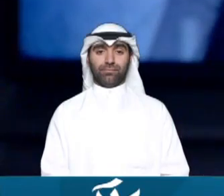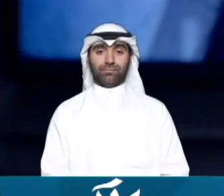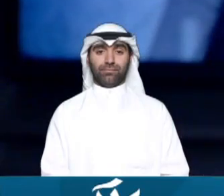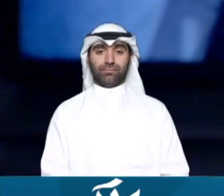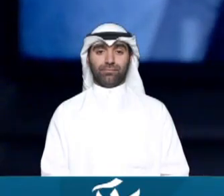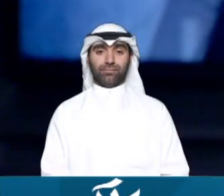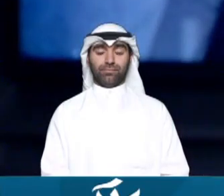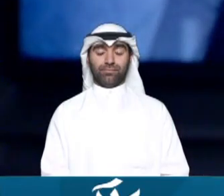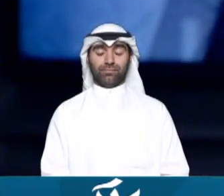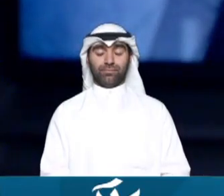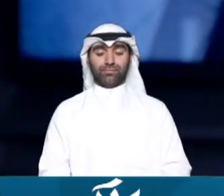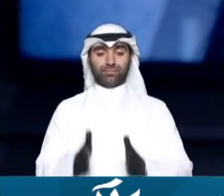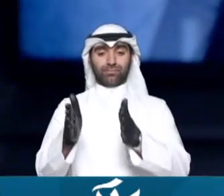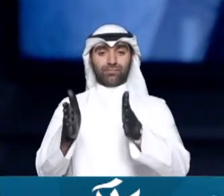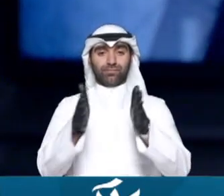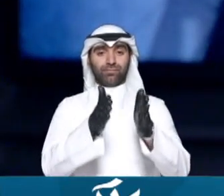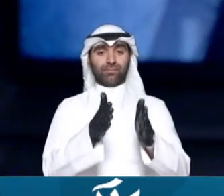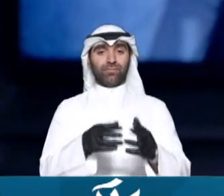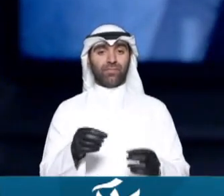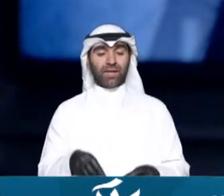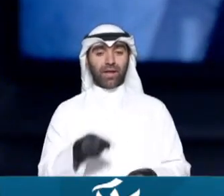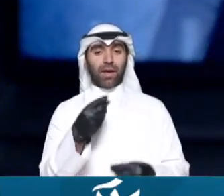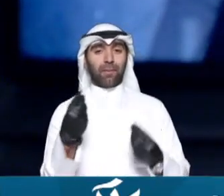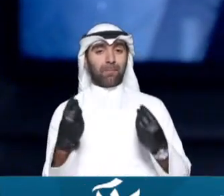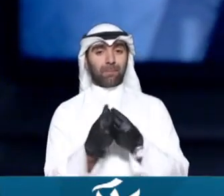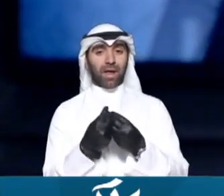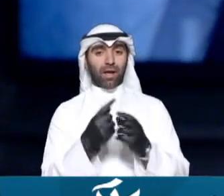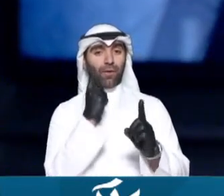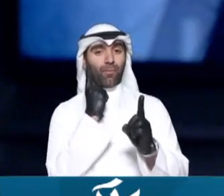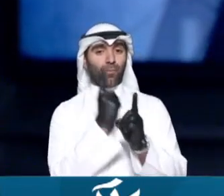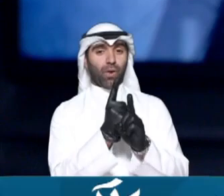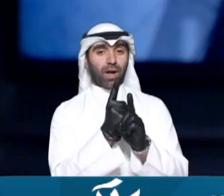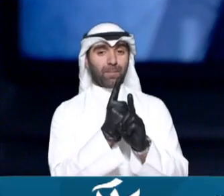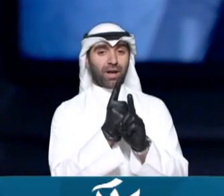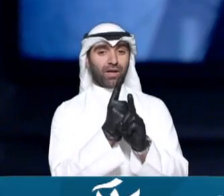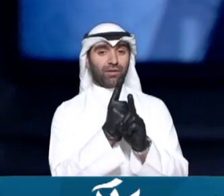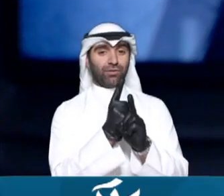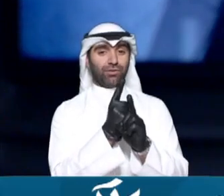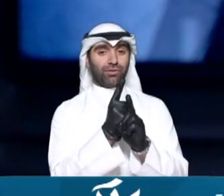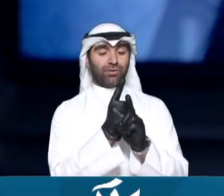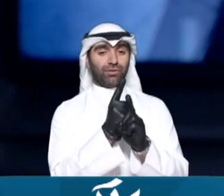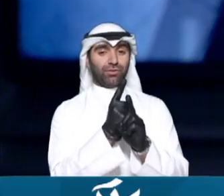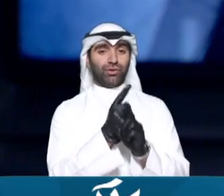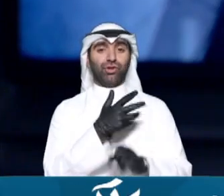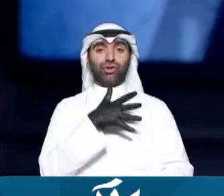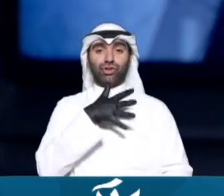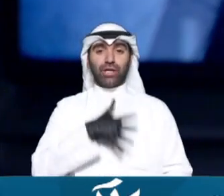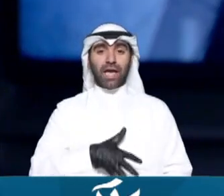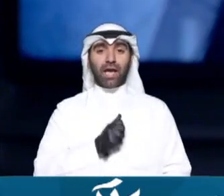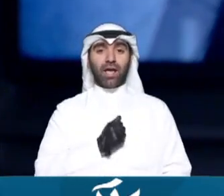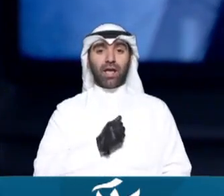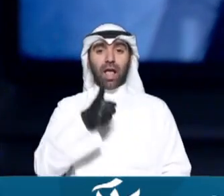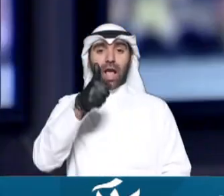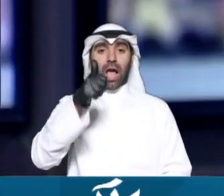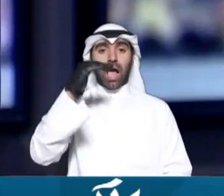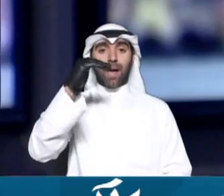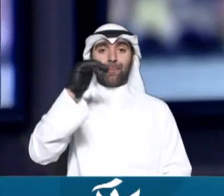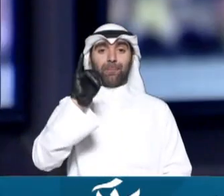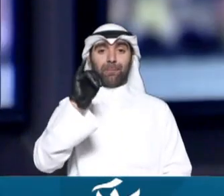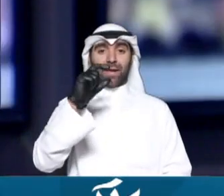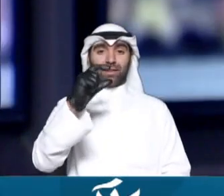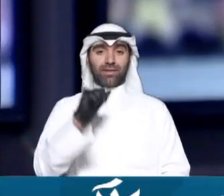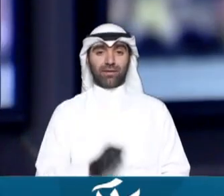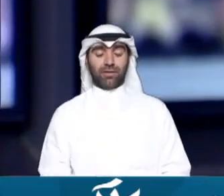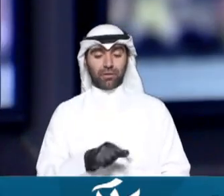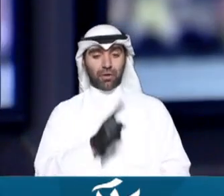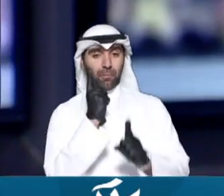حول هذا الموضوع ينضم إلينا داخل الاستديو ونتشرف فيه الشيخ أحمد القطان. يا هلا ويا مرحبا فيك. يا هلا بيك ويا